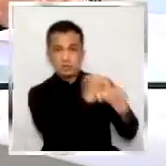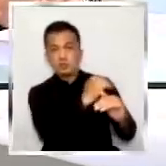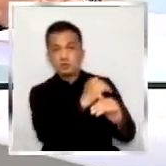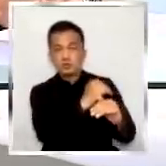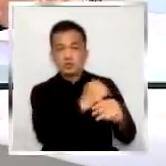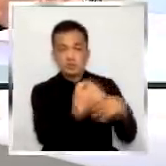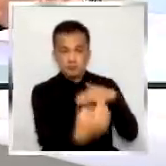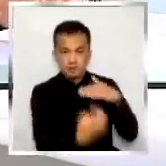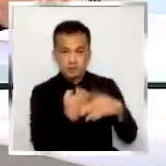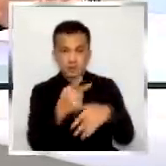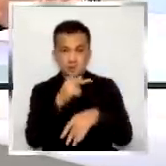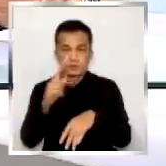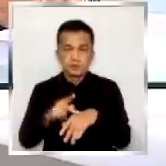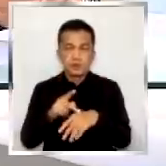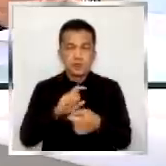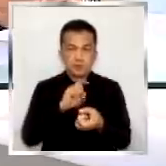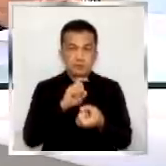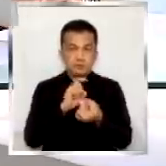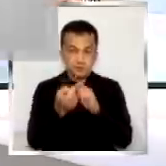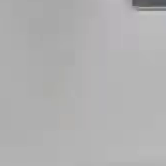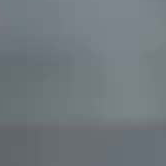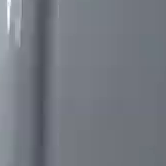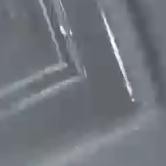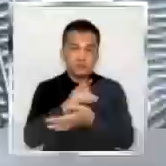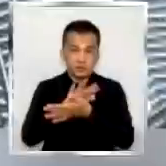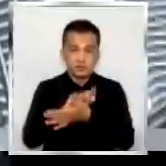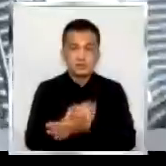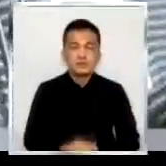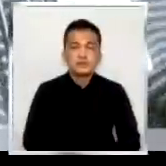virus. Nakatutok si Mai Bermudez.